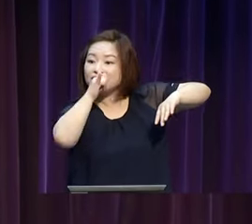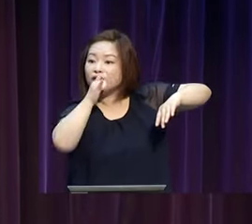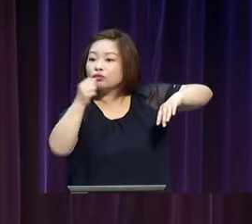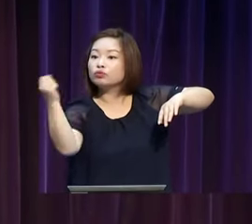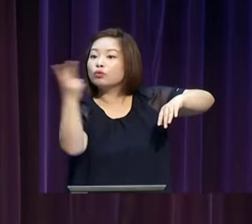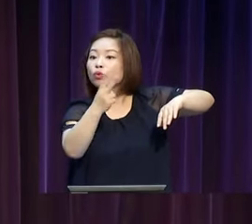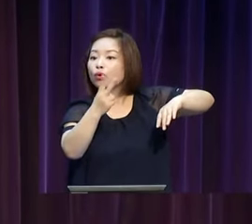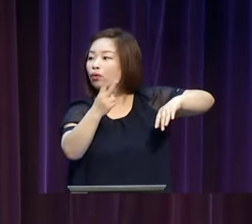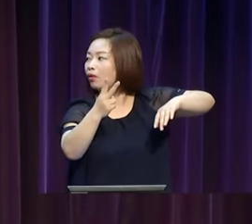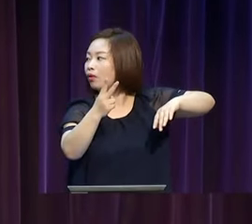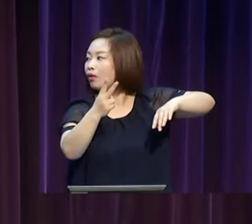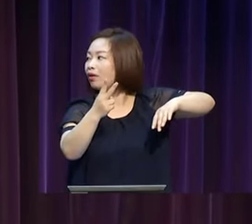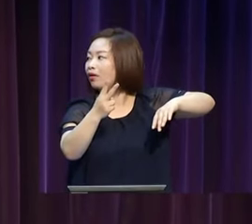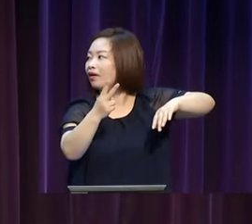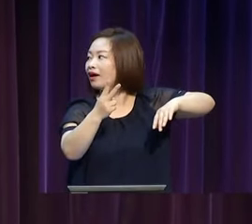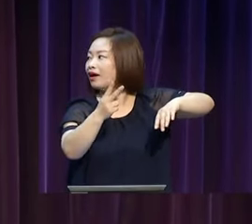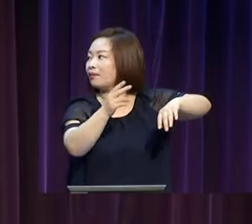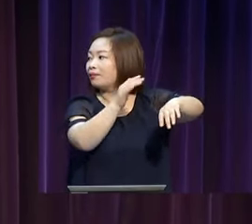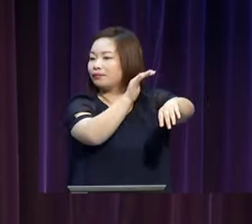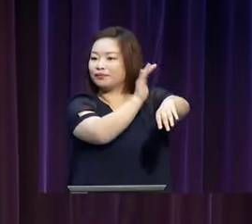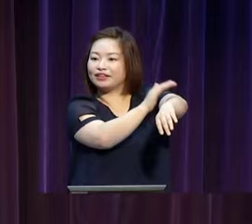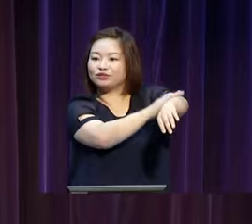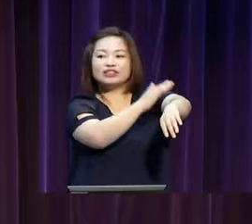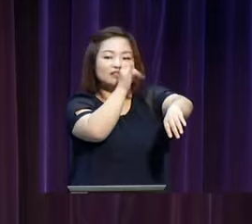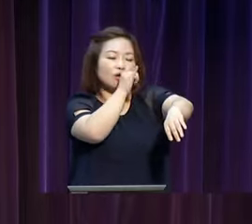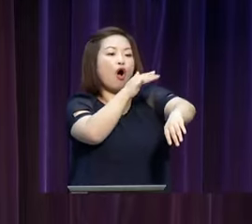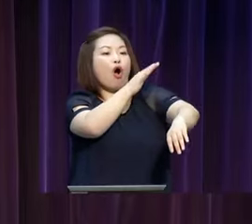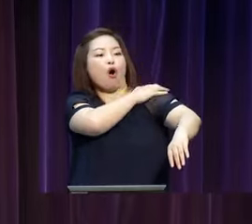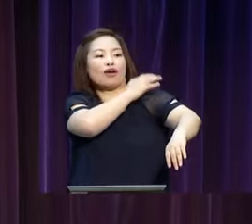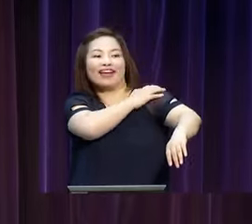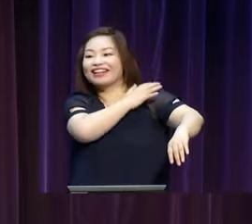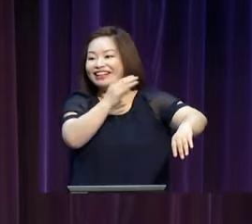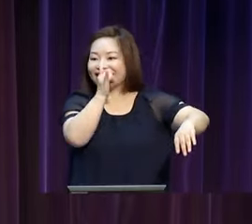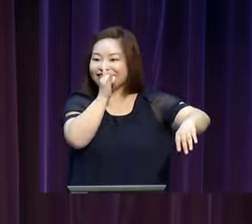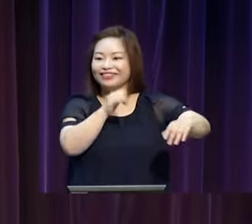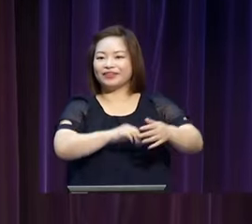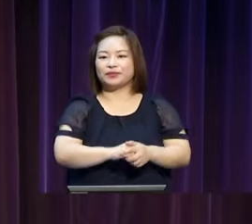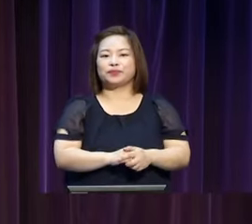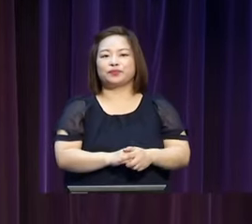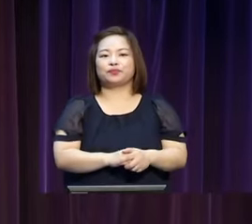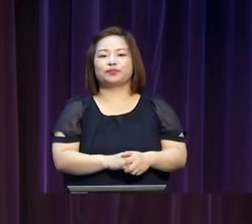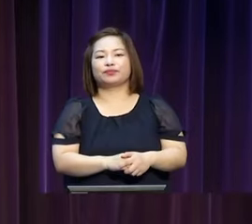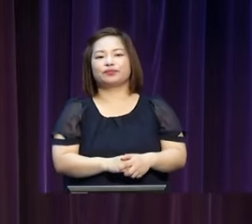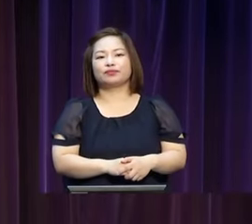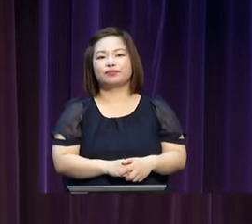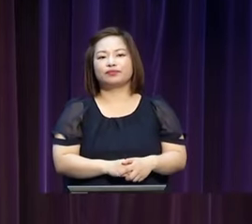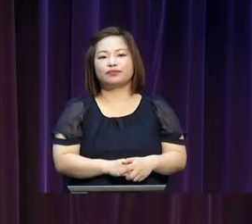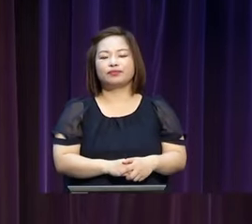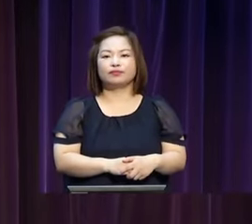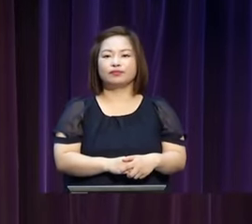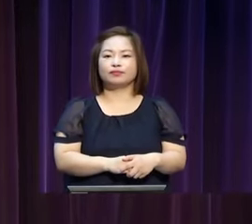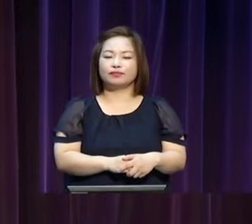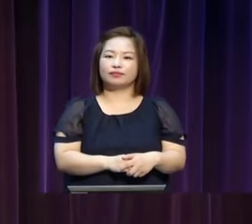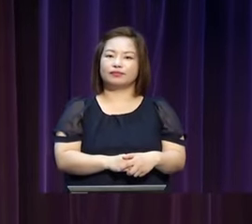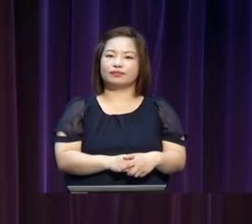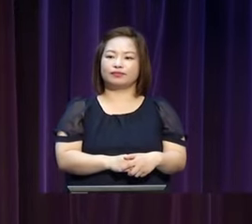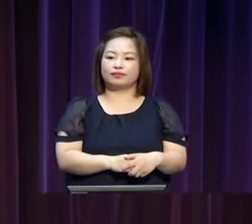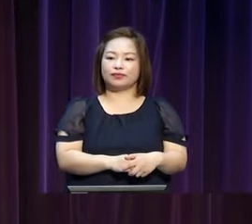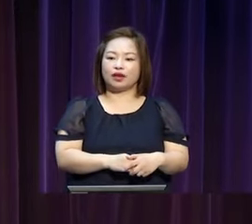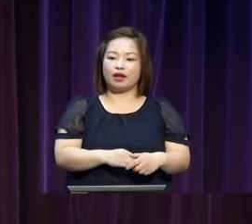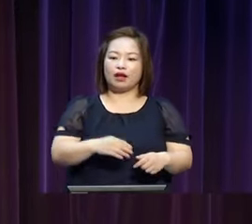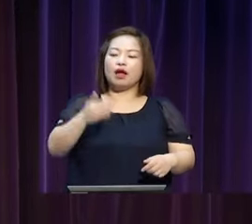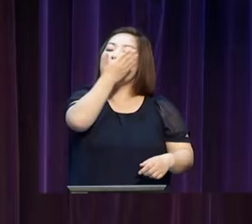되나요? 여길 뭐라 그러나? 하여튼 어깨까지 연결된 이것도 있어야 되잖아요. 그죠? 예. 자,